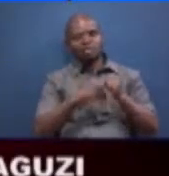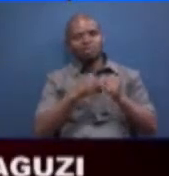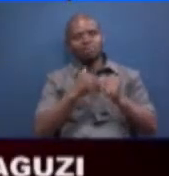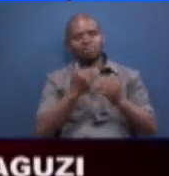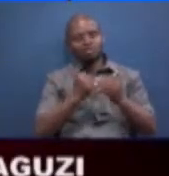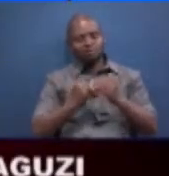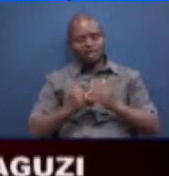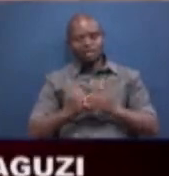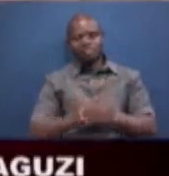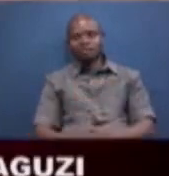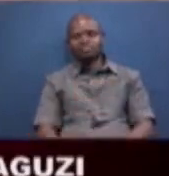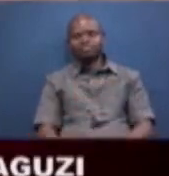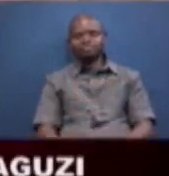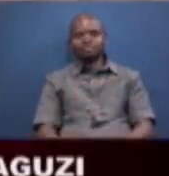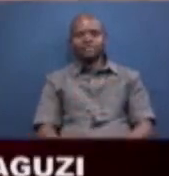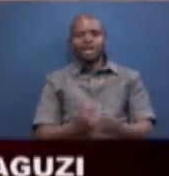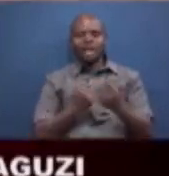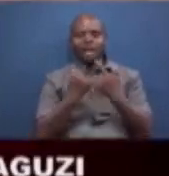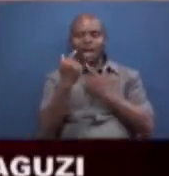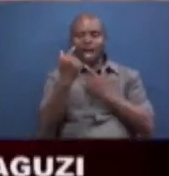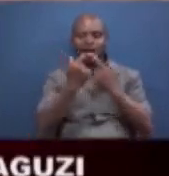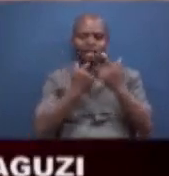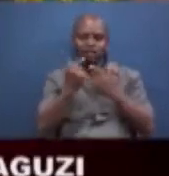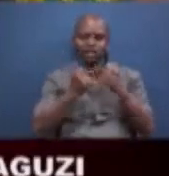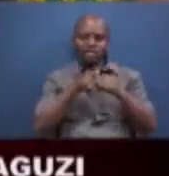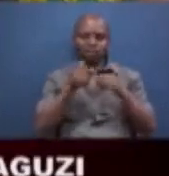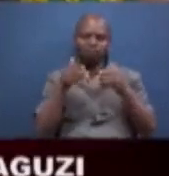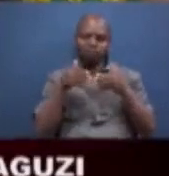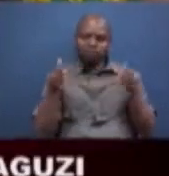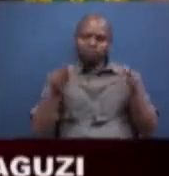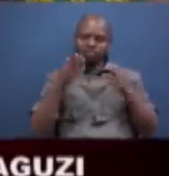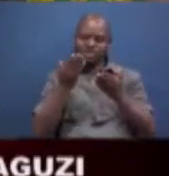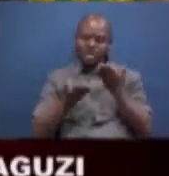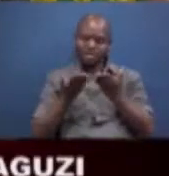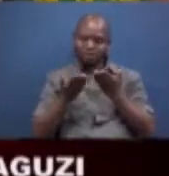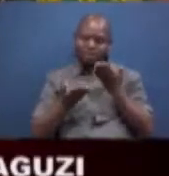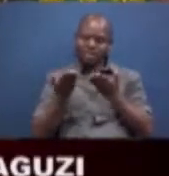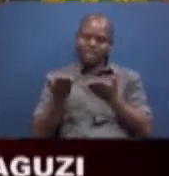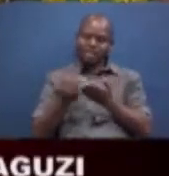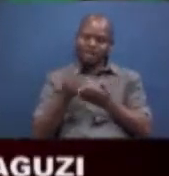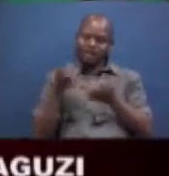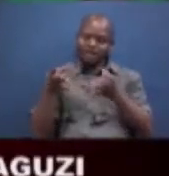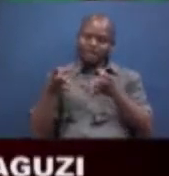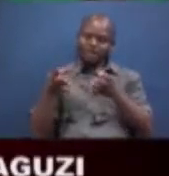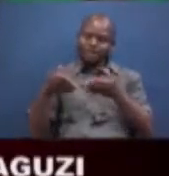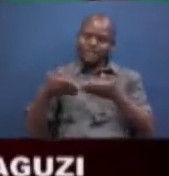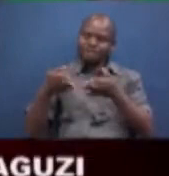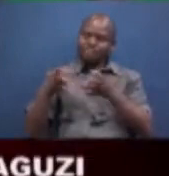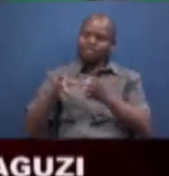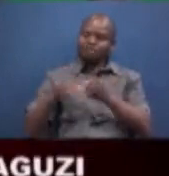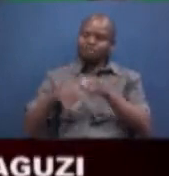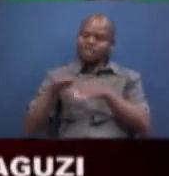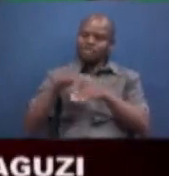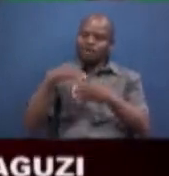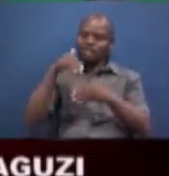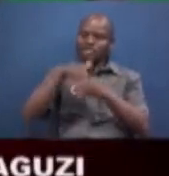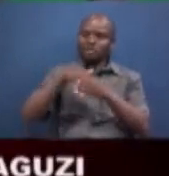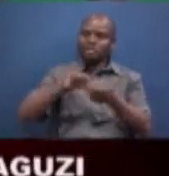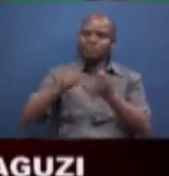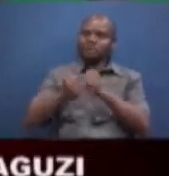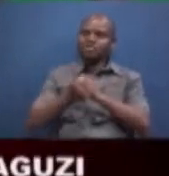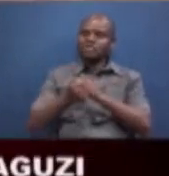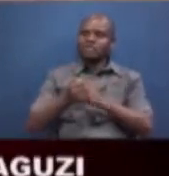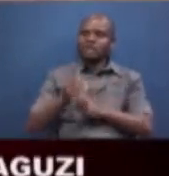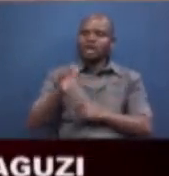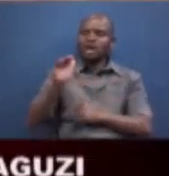kazi. Akizungumza wakati akifungua mkutano huo wa tathmini kwa madiwani hao wa viti maalum, mwenyekiti wa Chama cha Mapinduzi mkoa wa Dar es